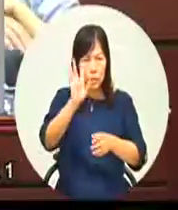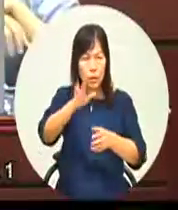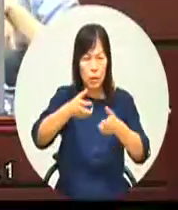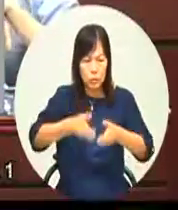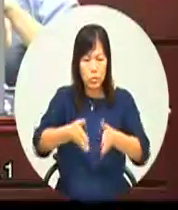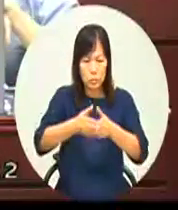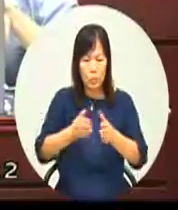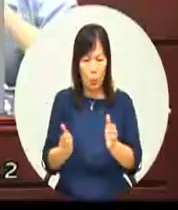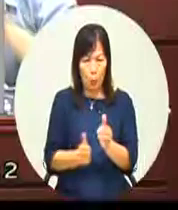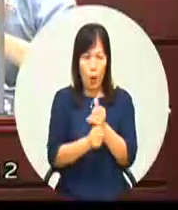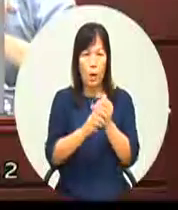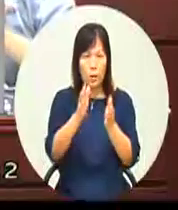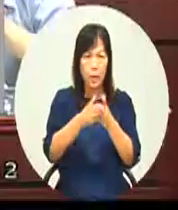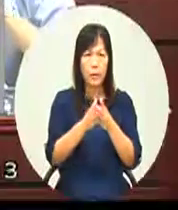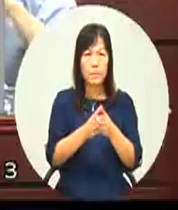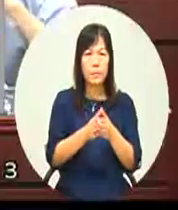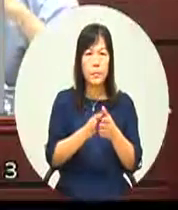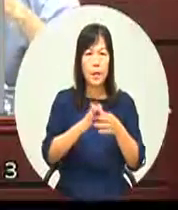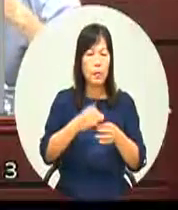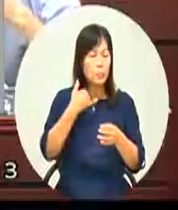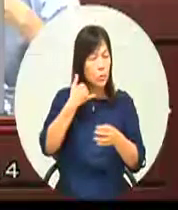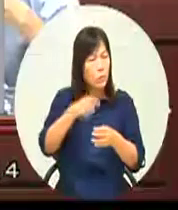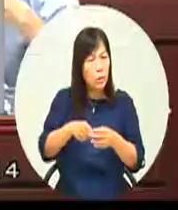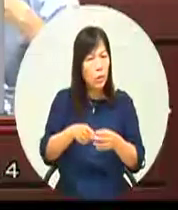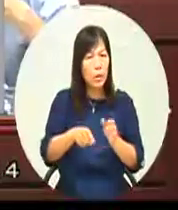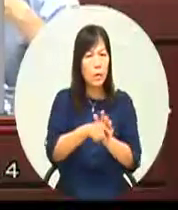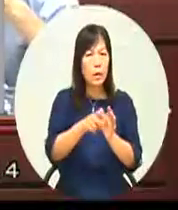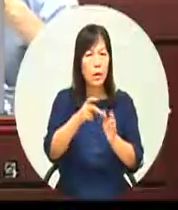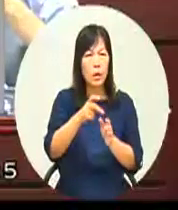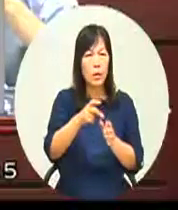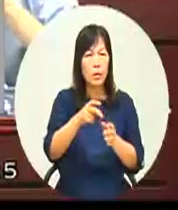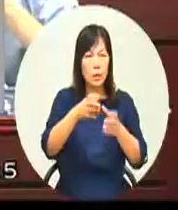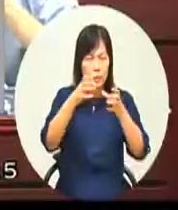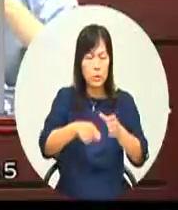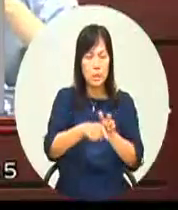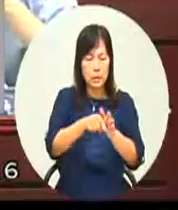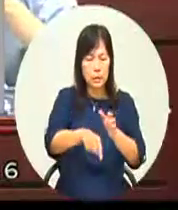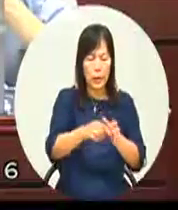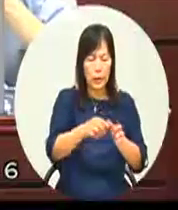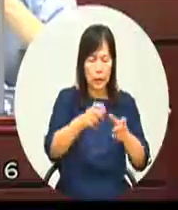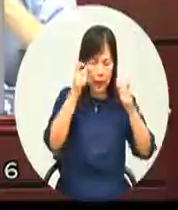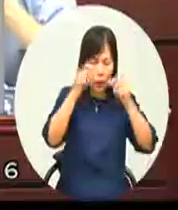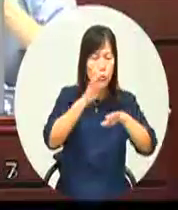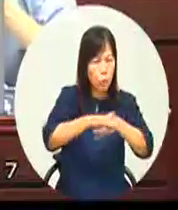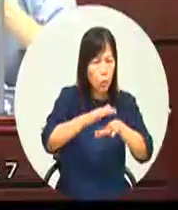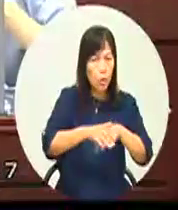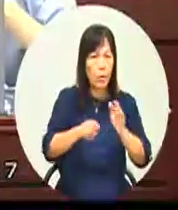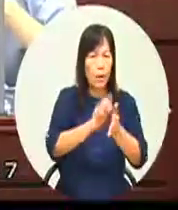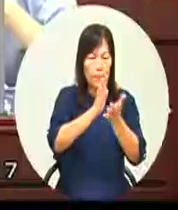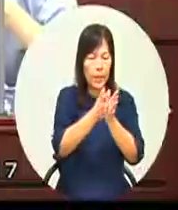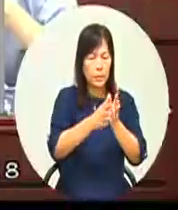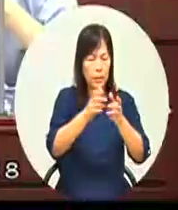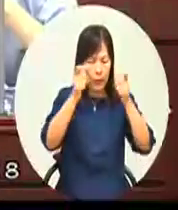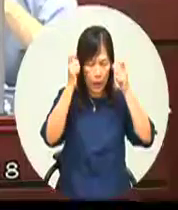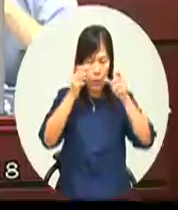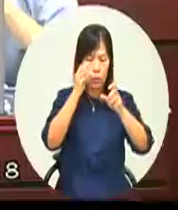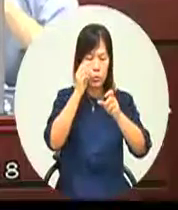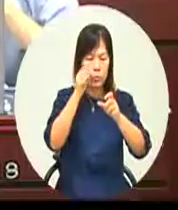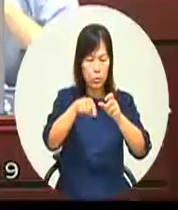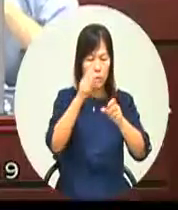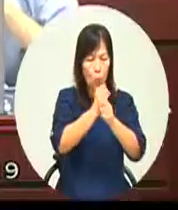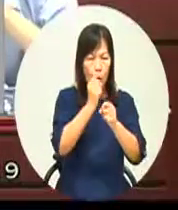call center，那这个 call center，也会设立在高雄，那这样可以创造整个高雄的就业相当大的